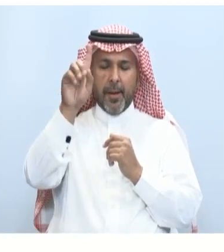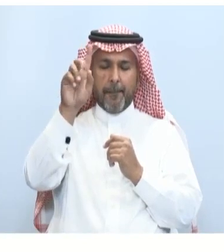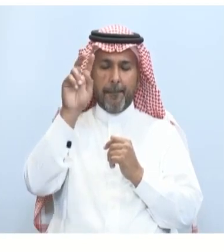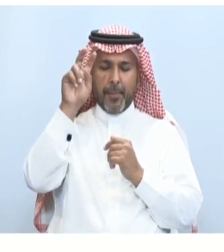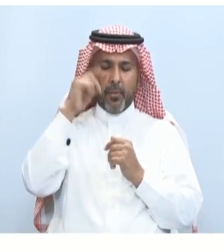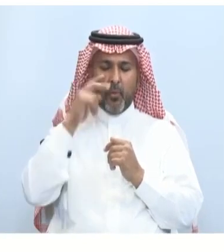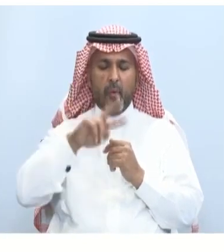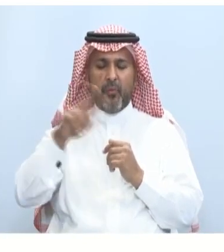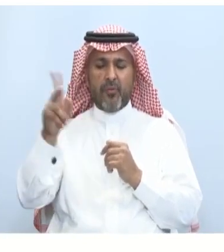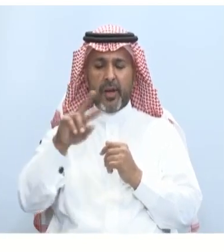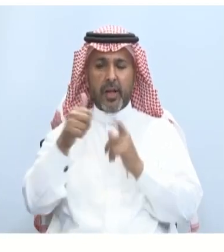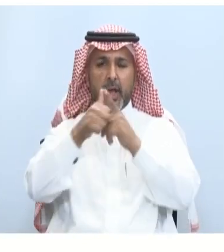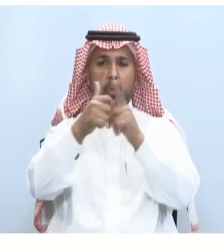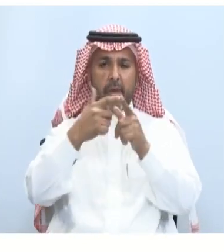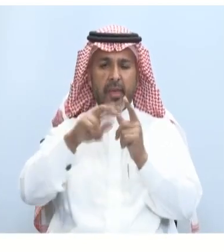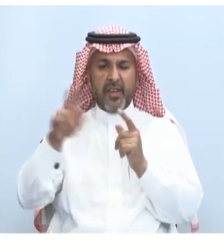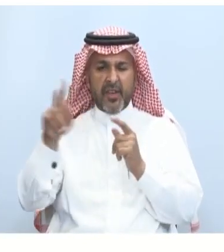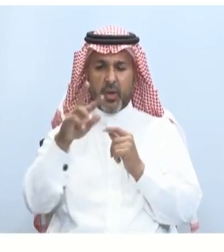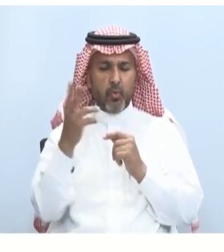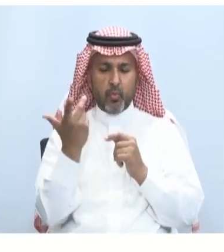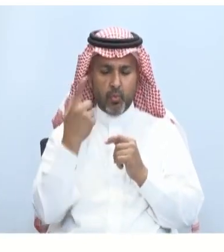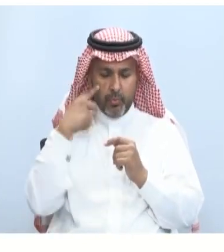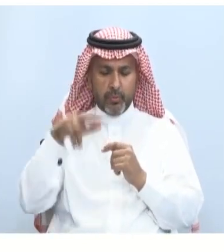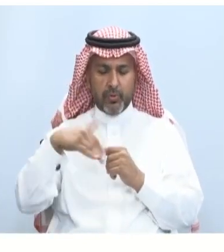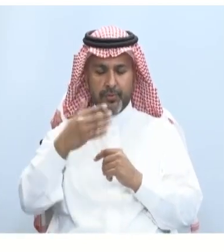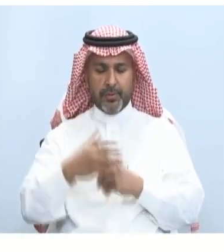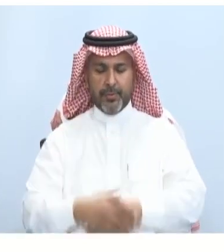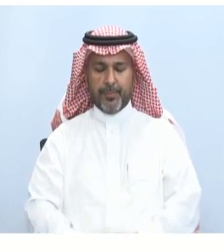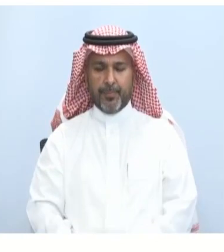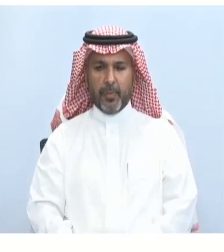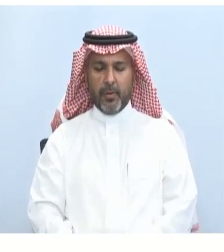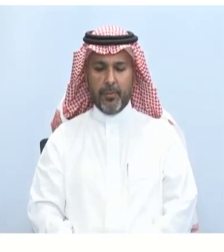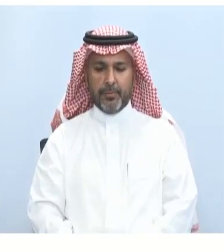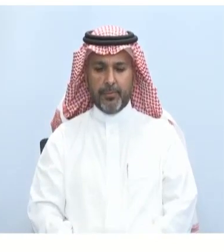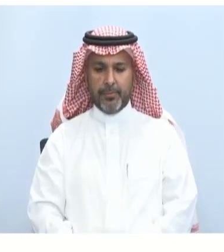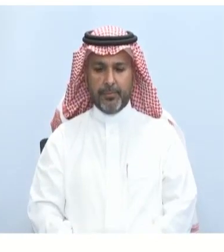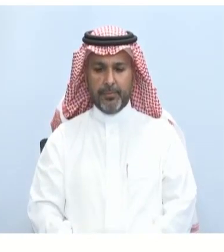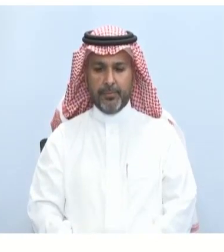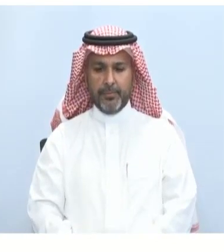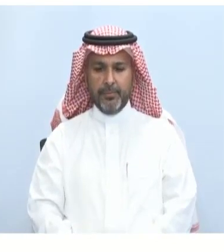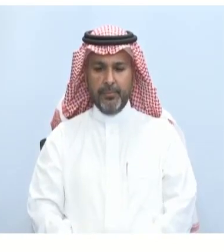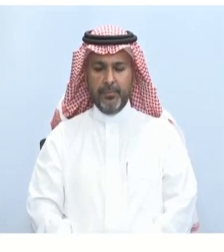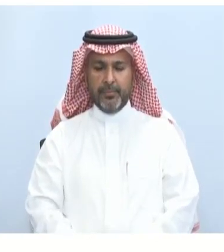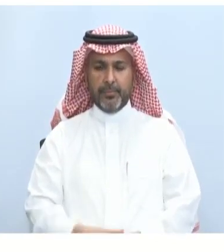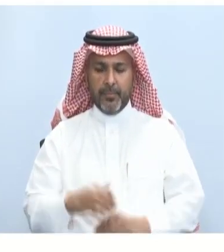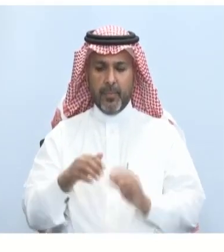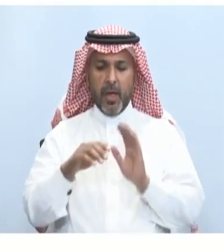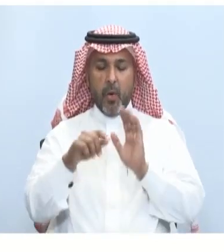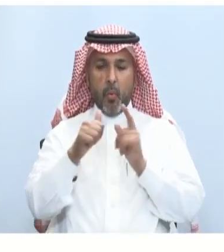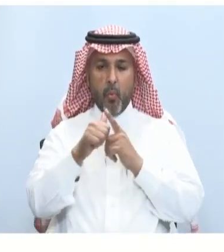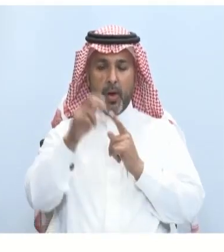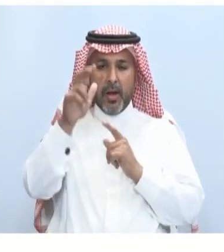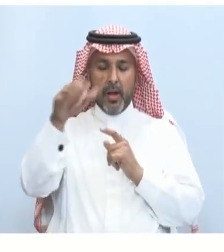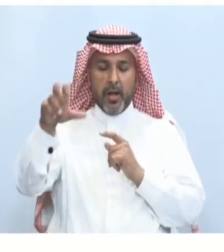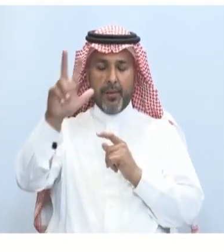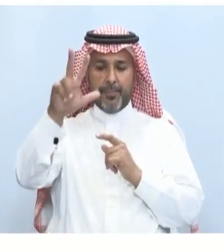البحته والاعداد المركبه وماذا نعني بالاعداد التخيليه المفردات الوحده التخيليه